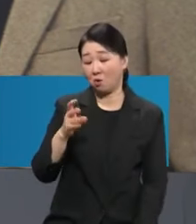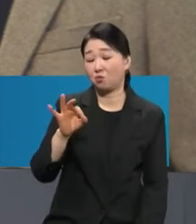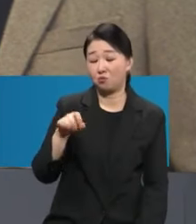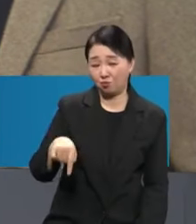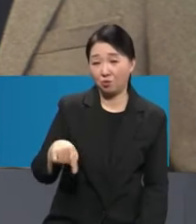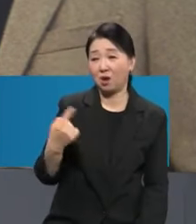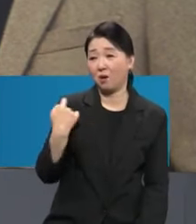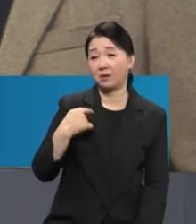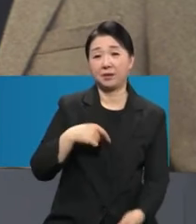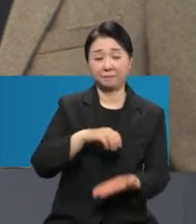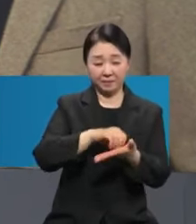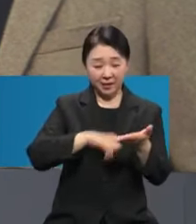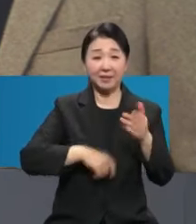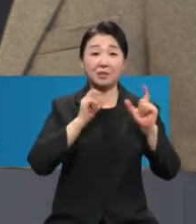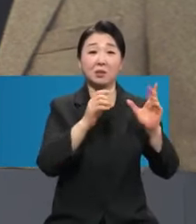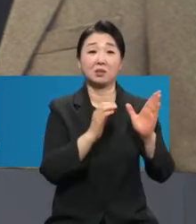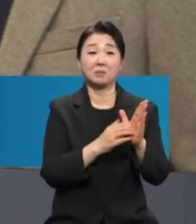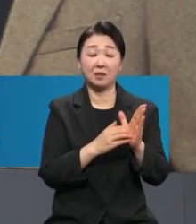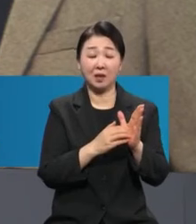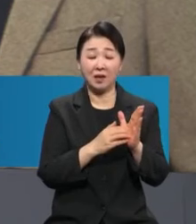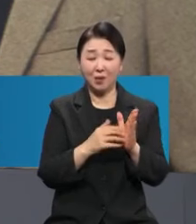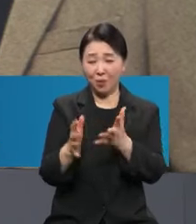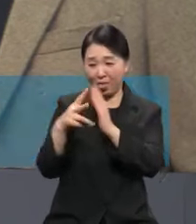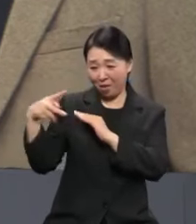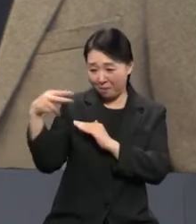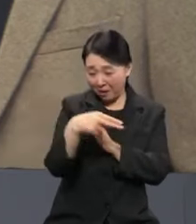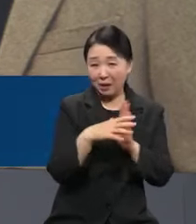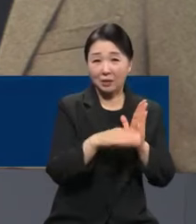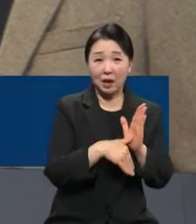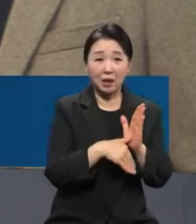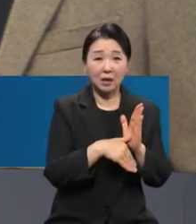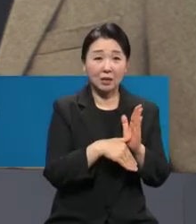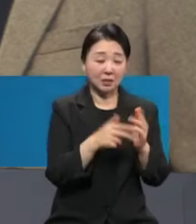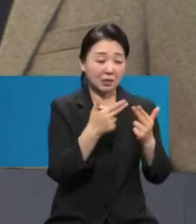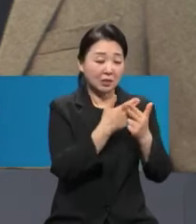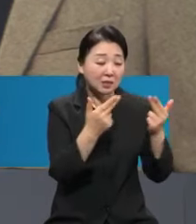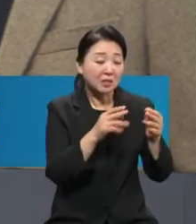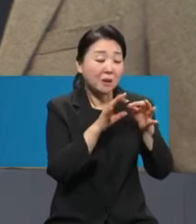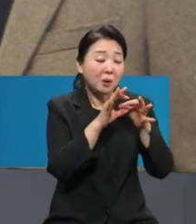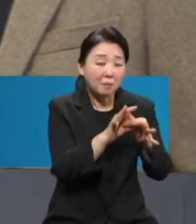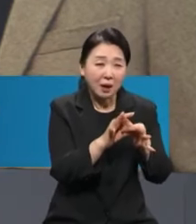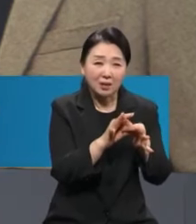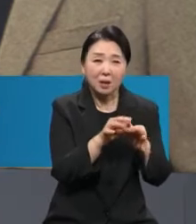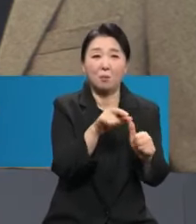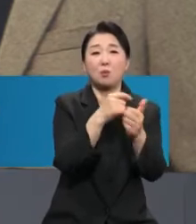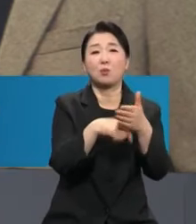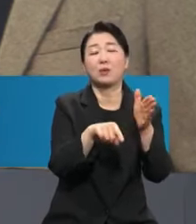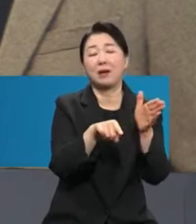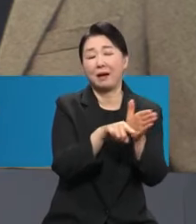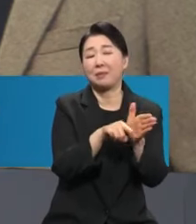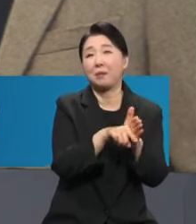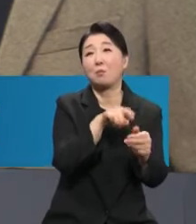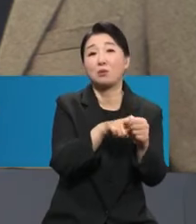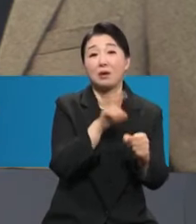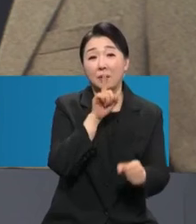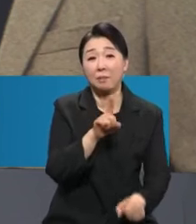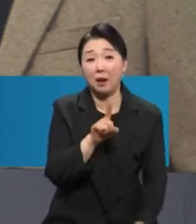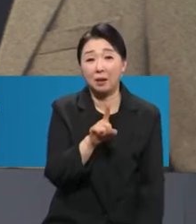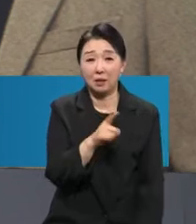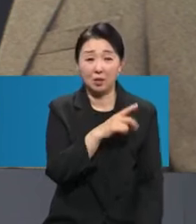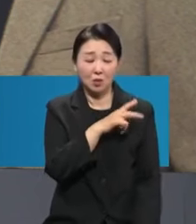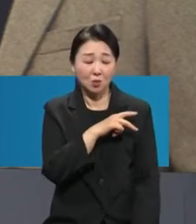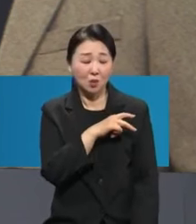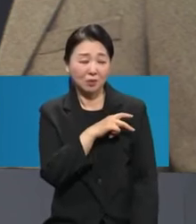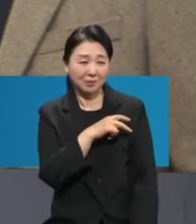탈당을 선언했습니다. 컷오프가 친 이재명계 인사를 꼽기 위한 명분 쌓기라며 강하게 반발했습니다. 의원들의